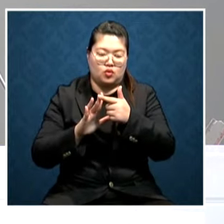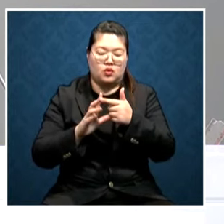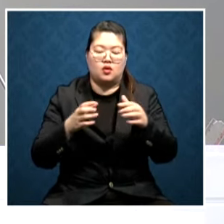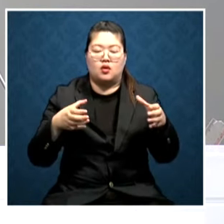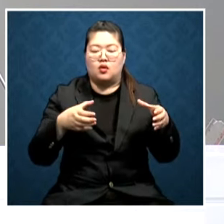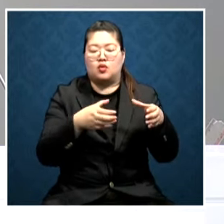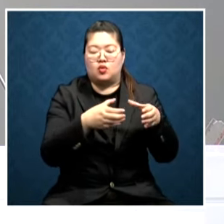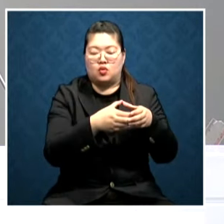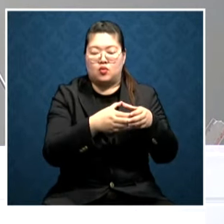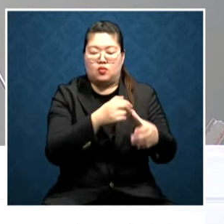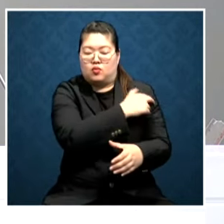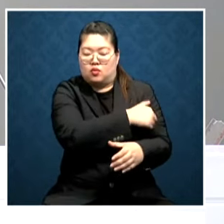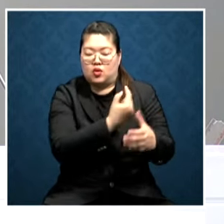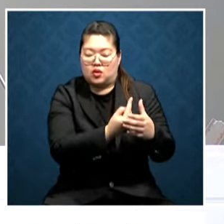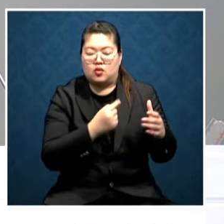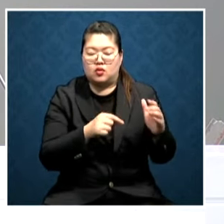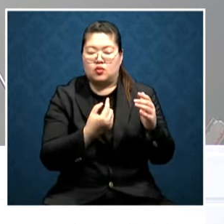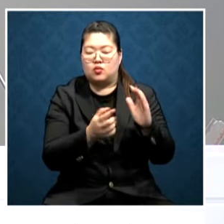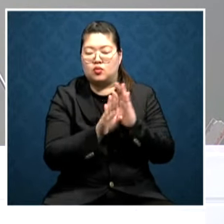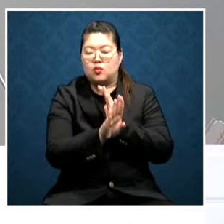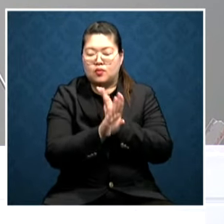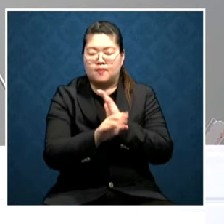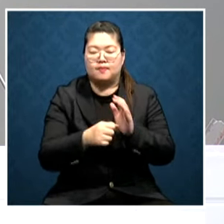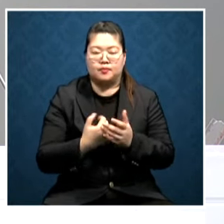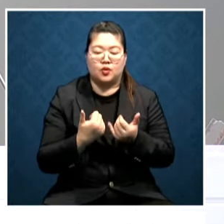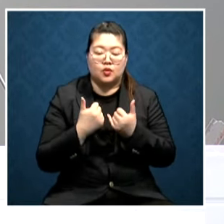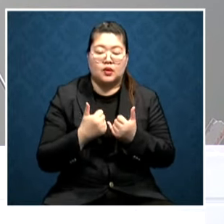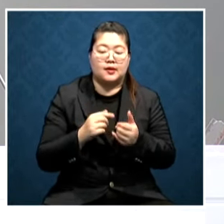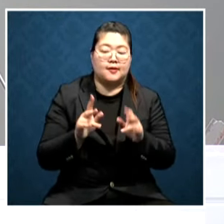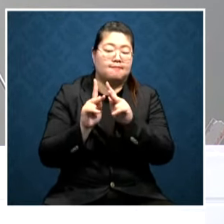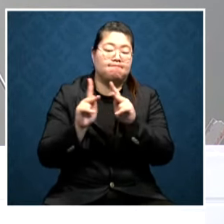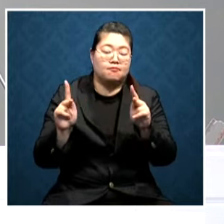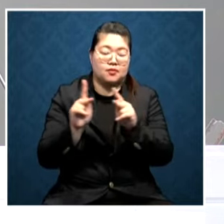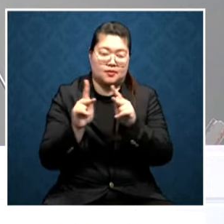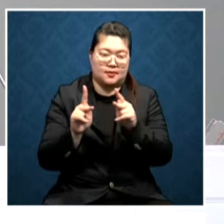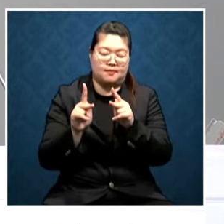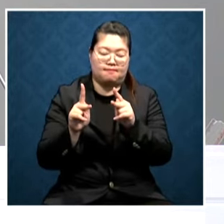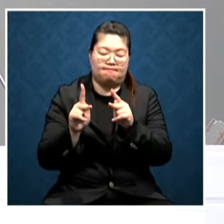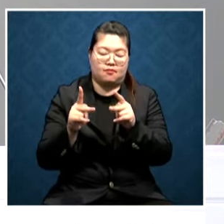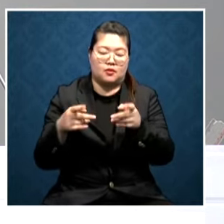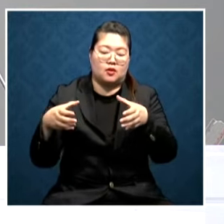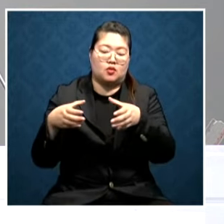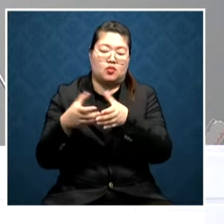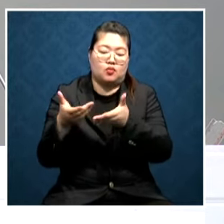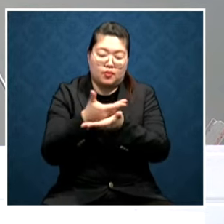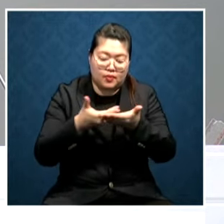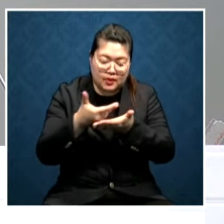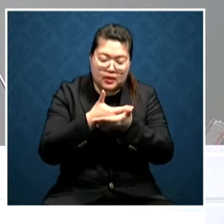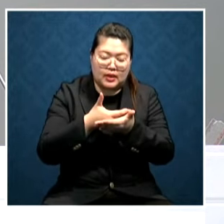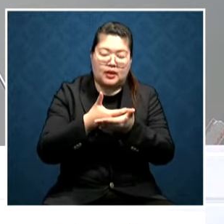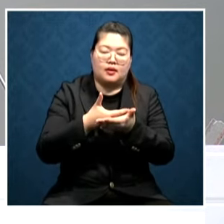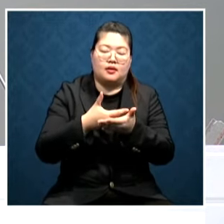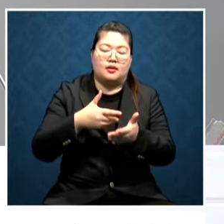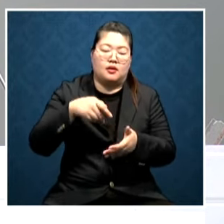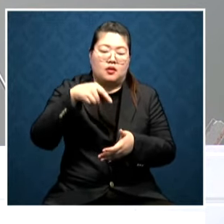จากจังหวัดบุรีรัมย์ขอเสนอตั้งกรรมธิการวิสามัญเพื่อพิจารณาร่างพระราชบัญญัติว่าด้วยการ